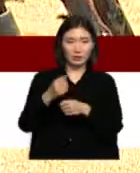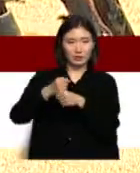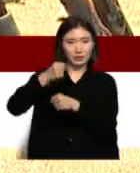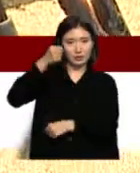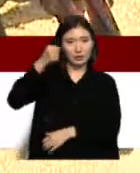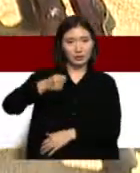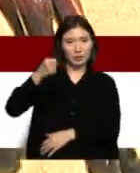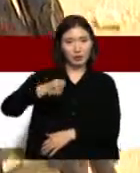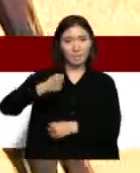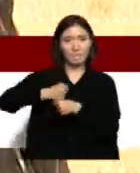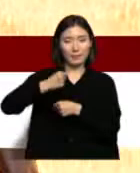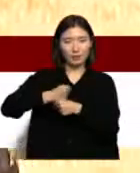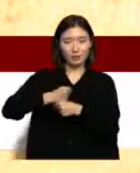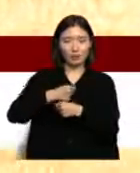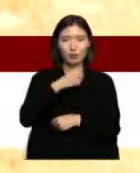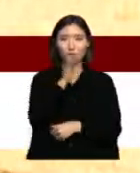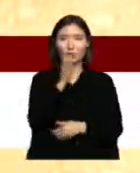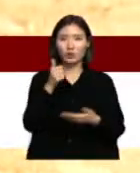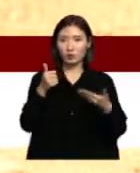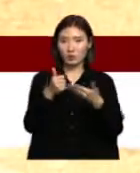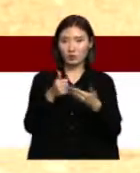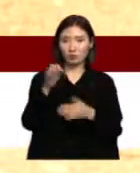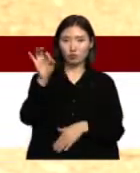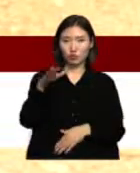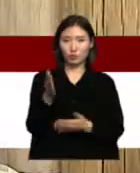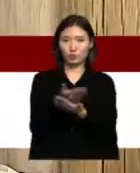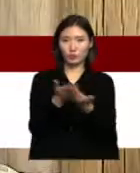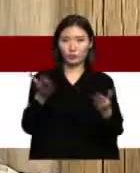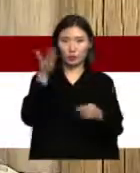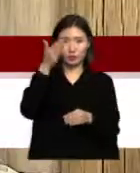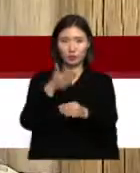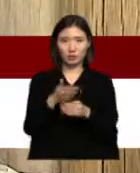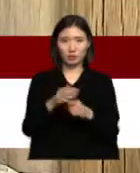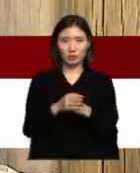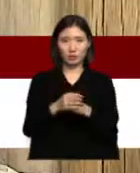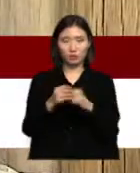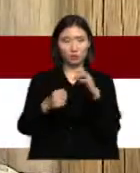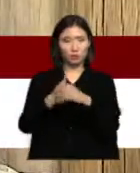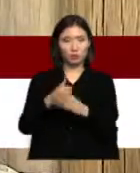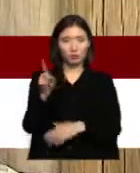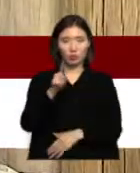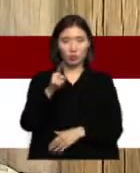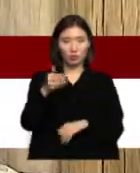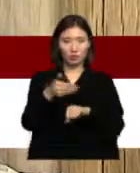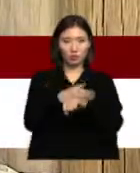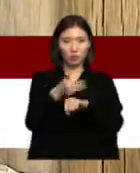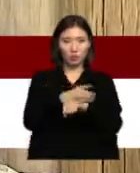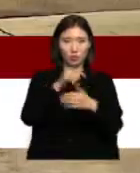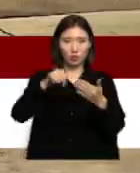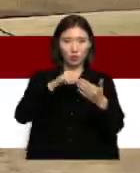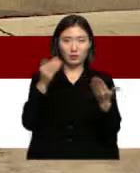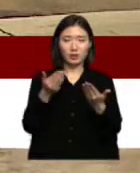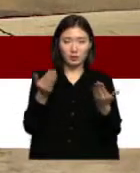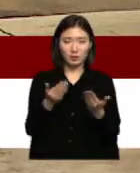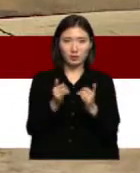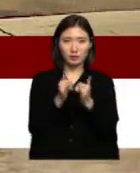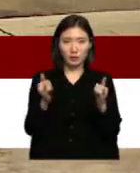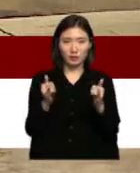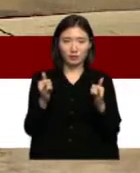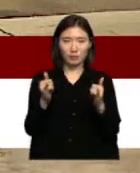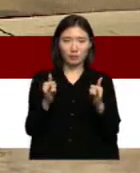만들어 노인들에게 무료로 공급하고 있습니다. 특이한 점은 목공소 안에서 일하는 사람들이